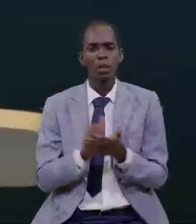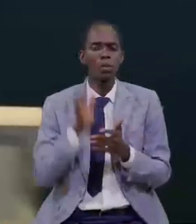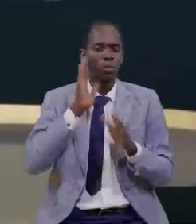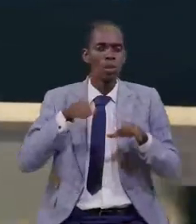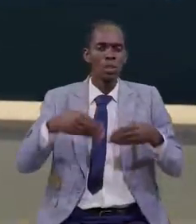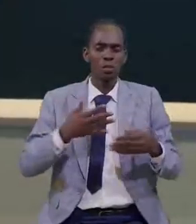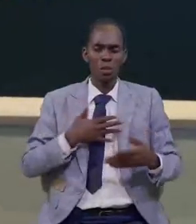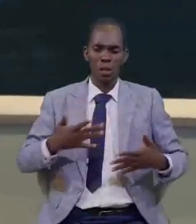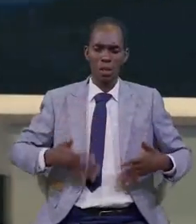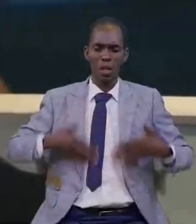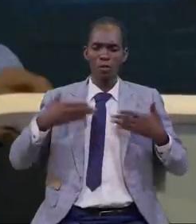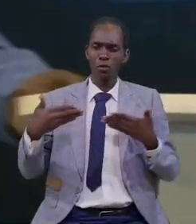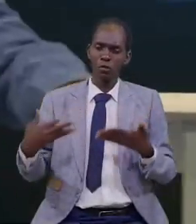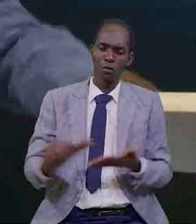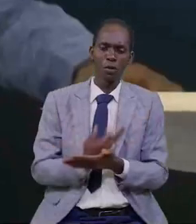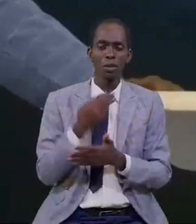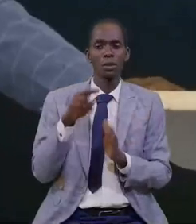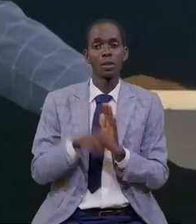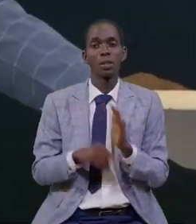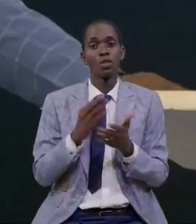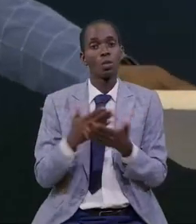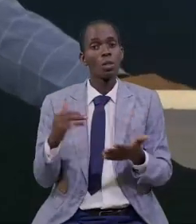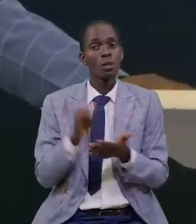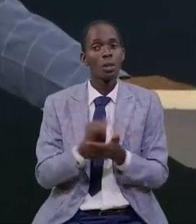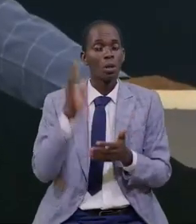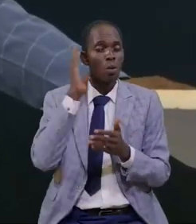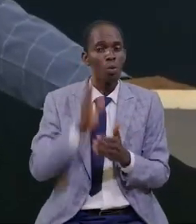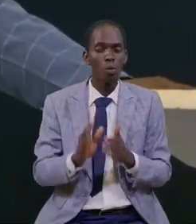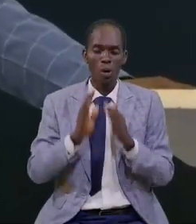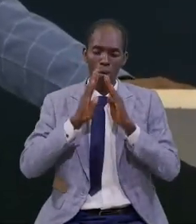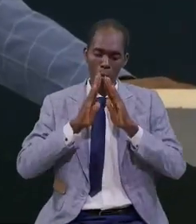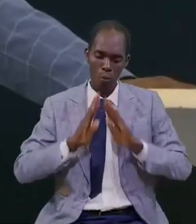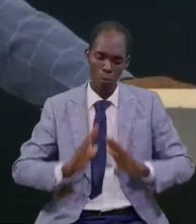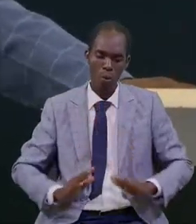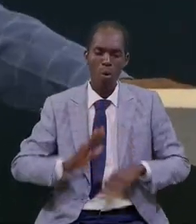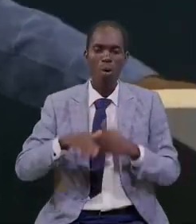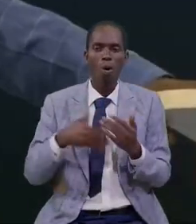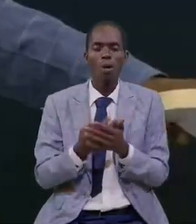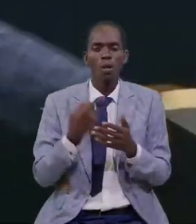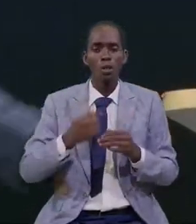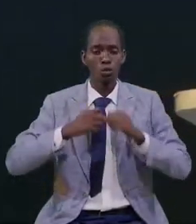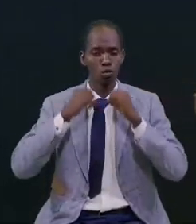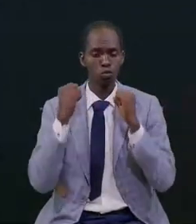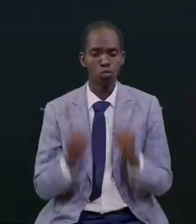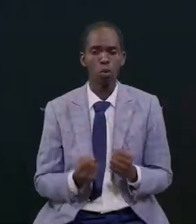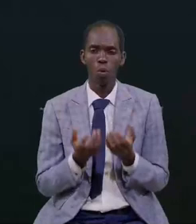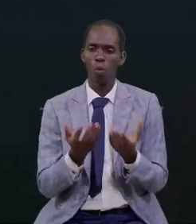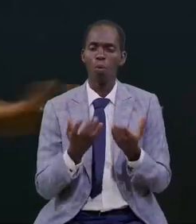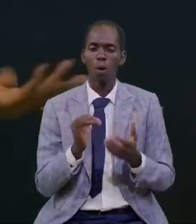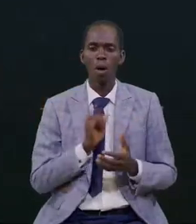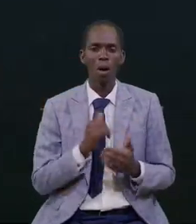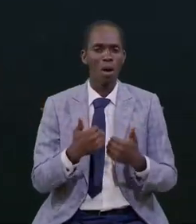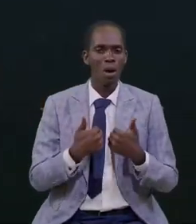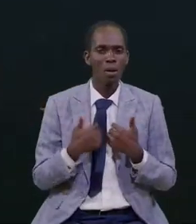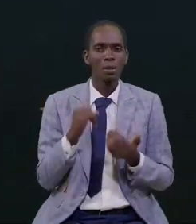chose qui va calmer tout tous les désirss forts que j'ai et que je n'ai